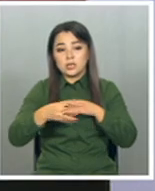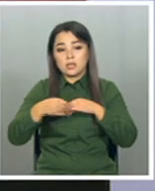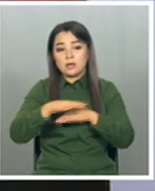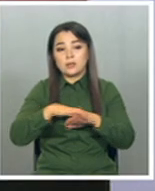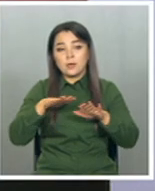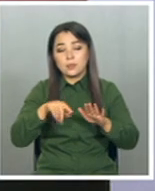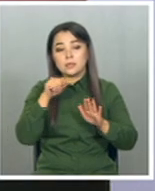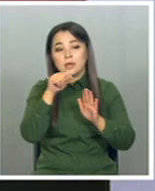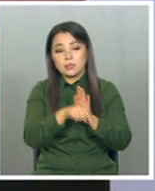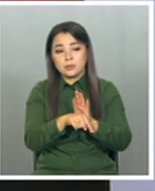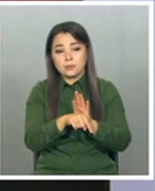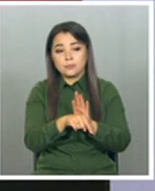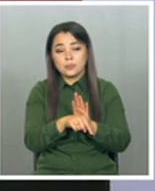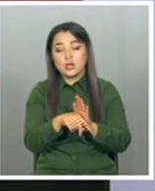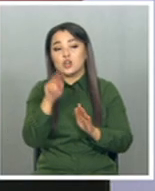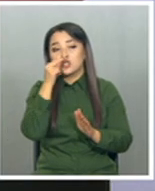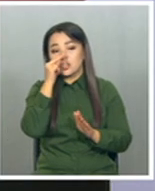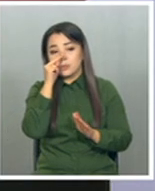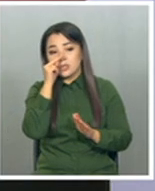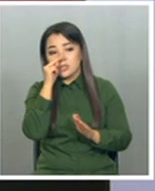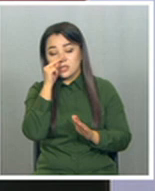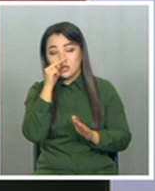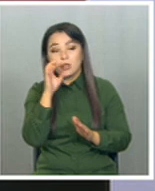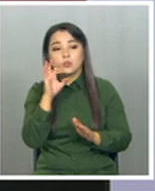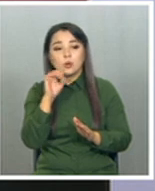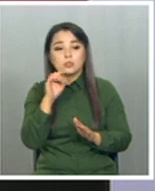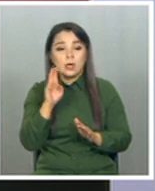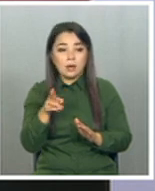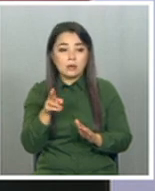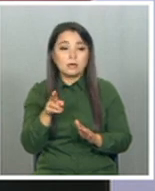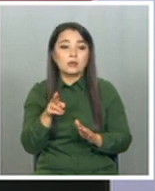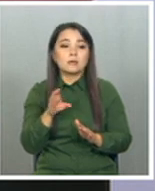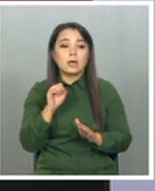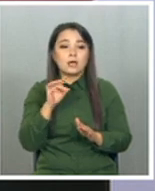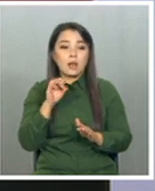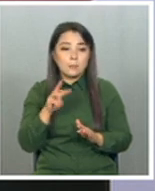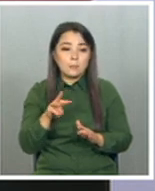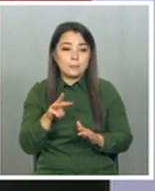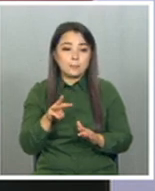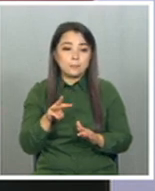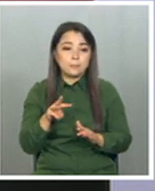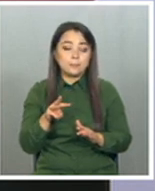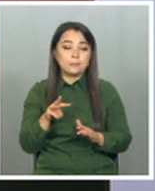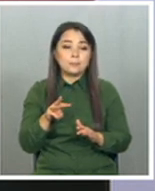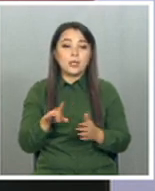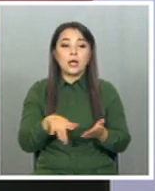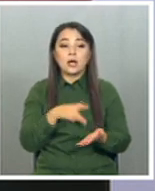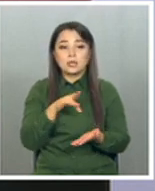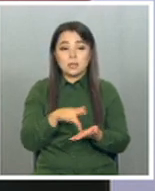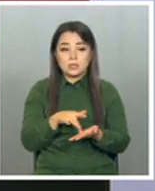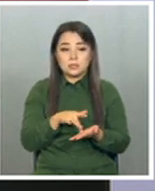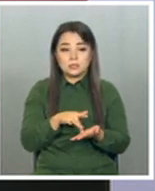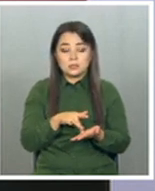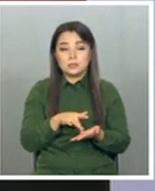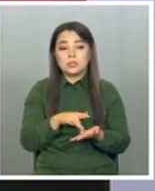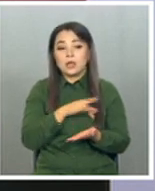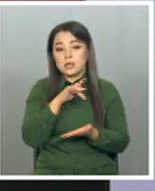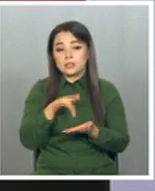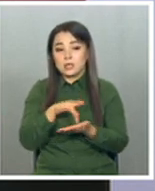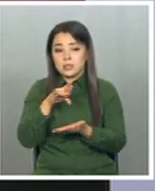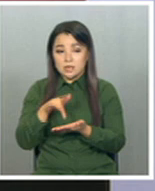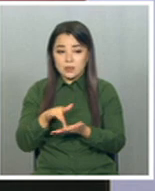кеткен Шымкент, Созақ, Сайрам қалаларын қазақ